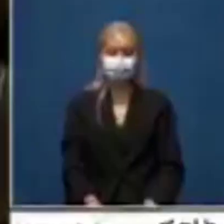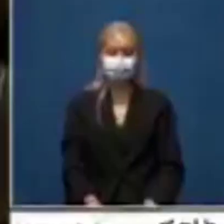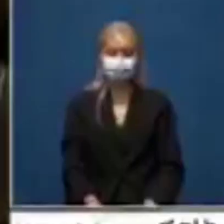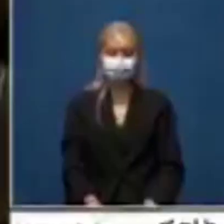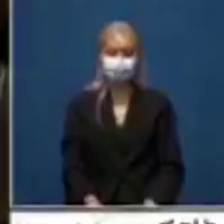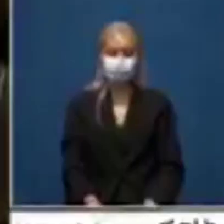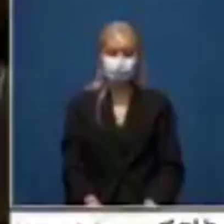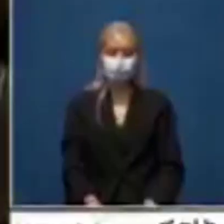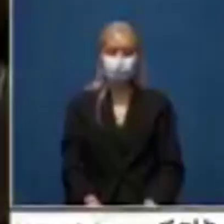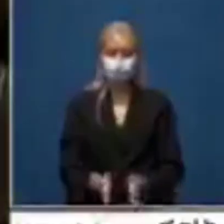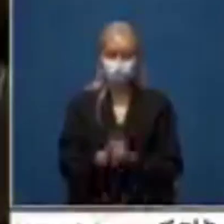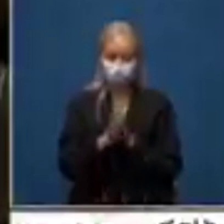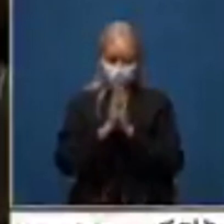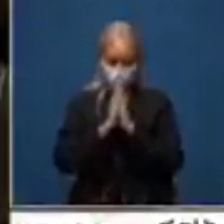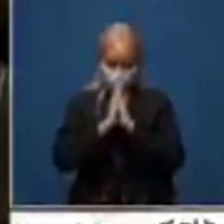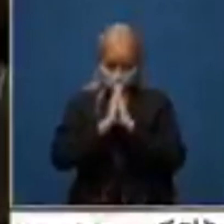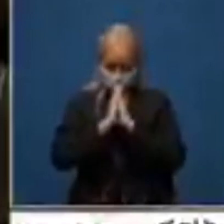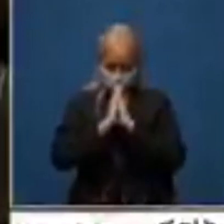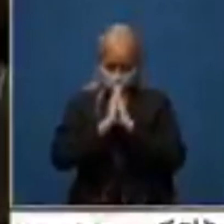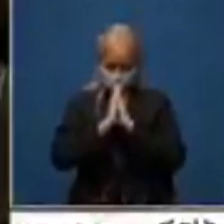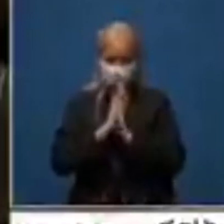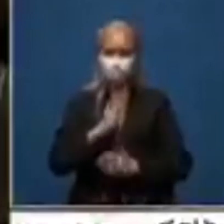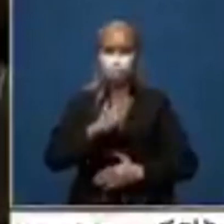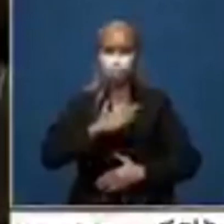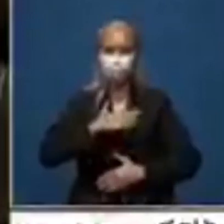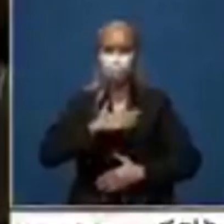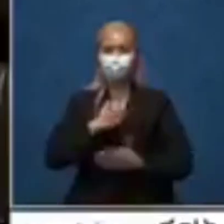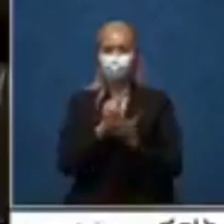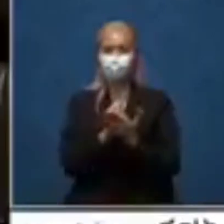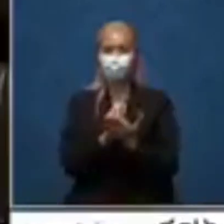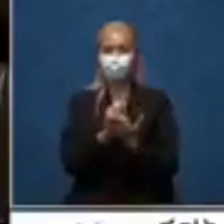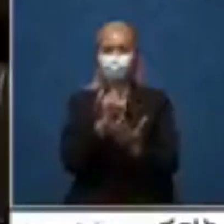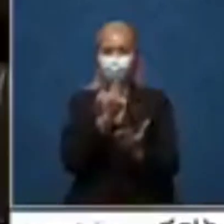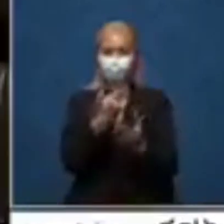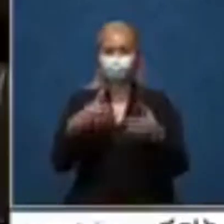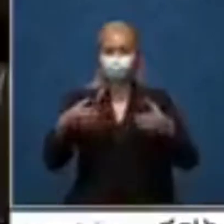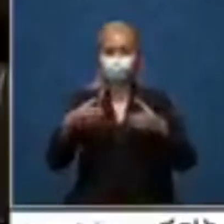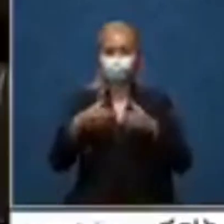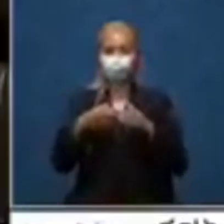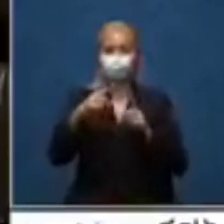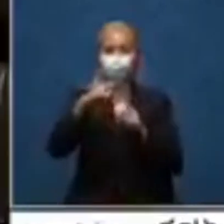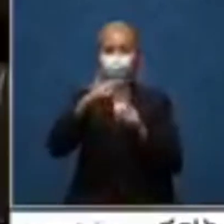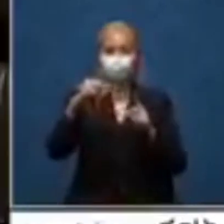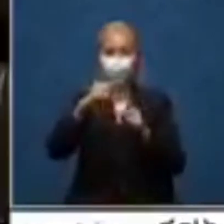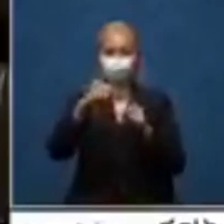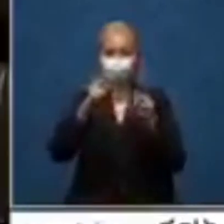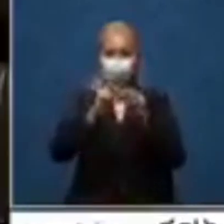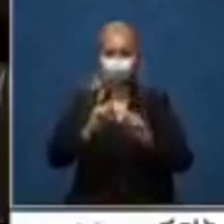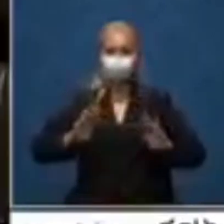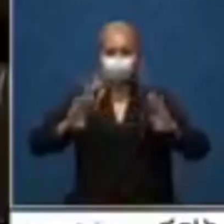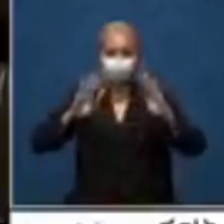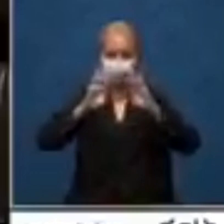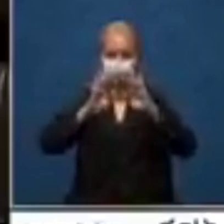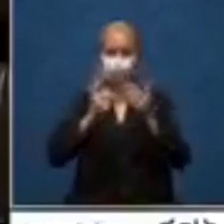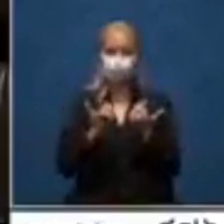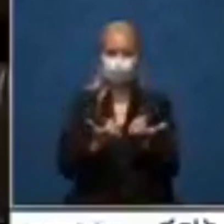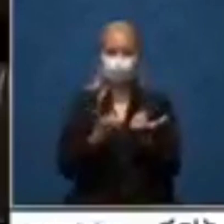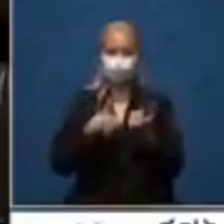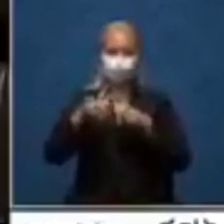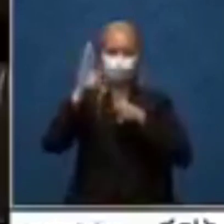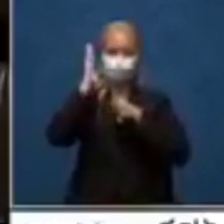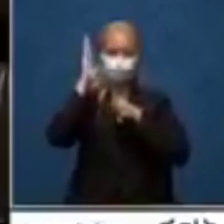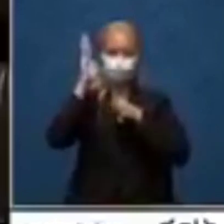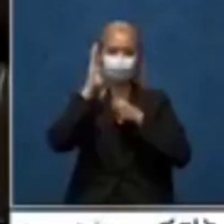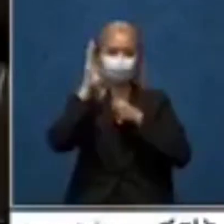การสภาที่เคารพดิฉันอมรัชโชคบรมิกุลผู้แทนราษฎรบัญชีรายชื่อพรรคก้าวไกลจากนครปฐมค่ะขอบคุณนะคะที่ให้ดิฉันมีส่วนร่วมในการอภิปร